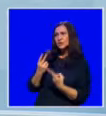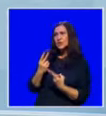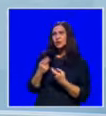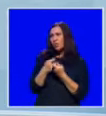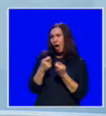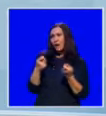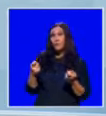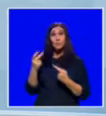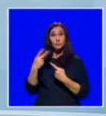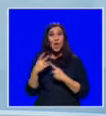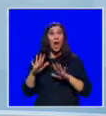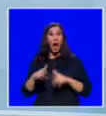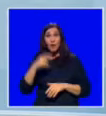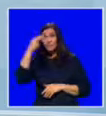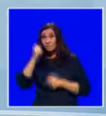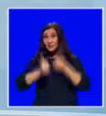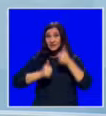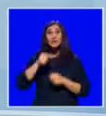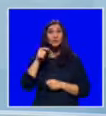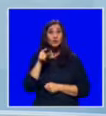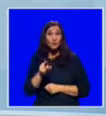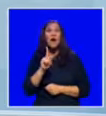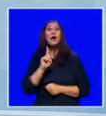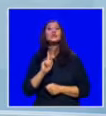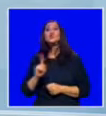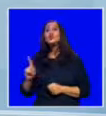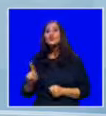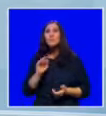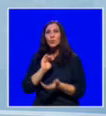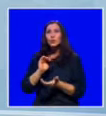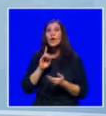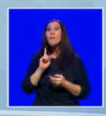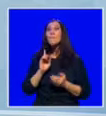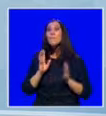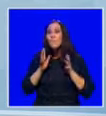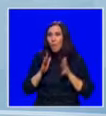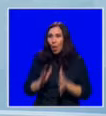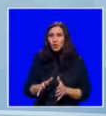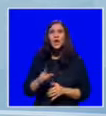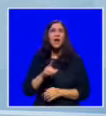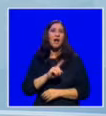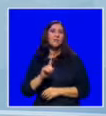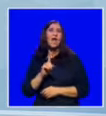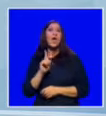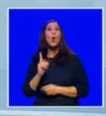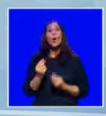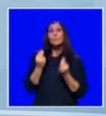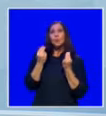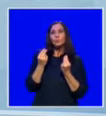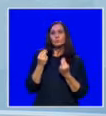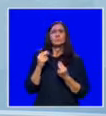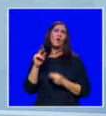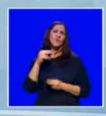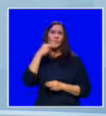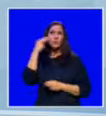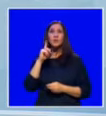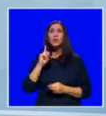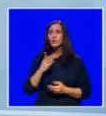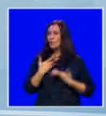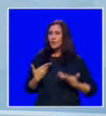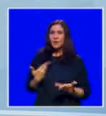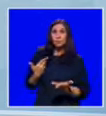ако компаниите се състезаваха с това, чий продукт е по-лош, а не чий продукт е по-добър. Нека да говорим по темите, които ние сложихме